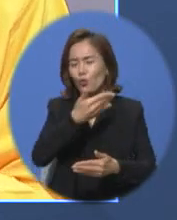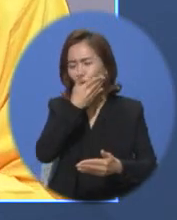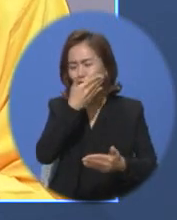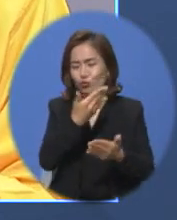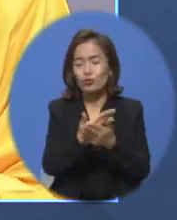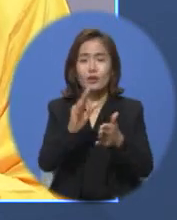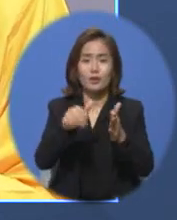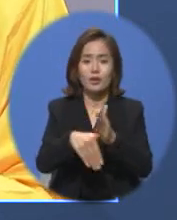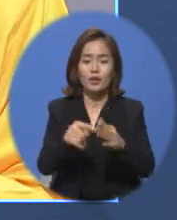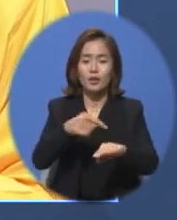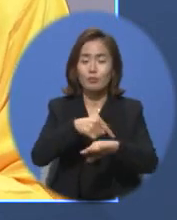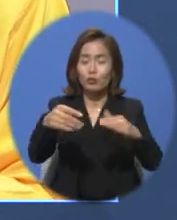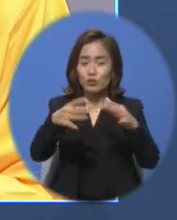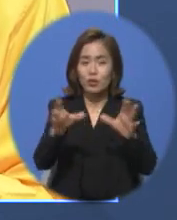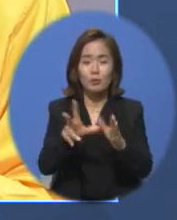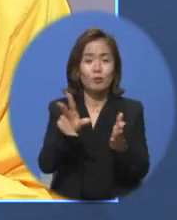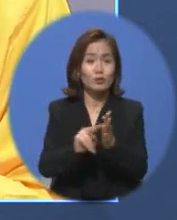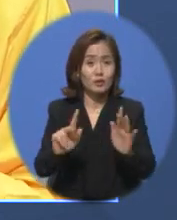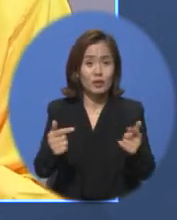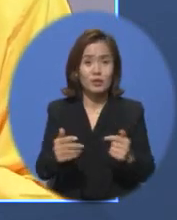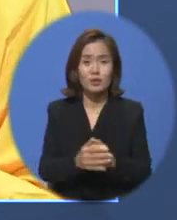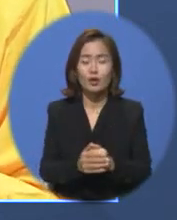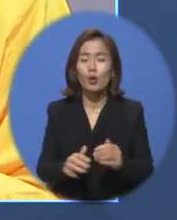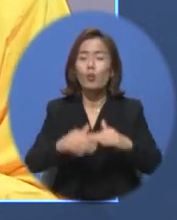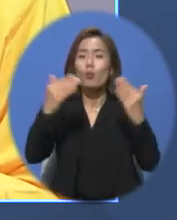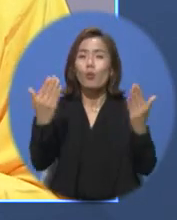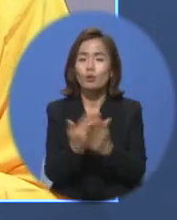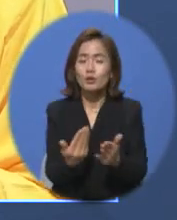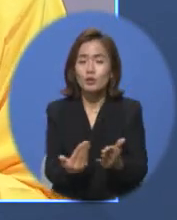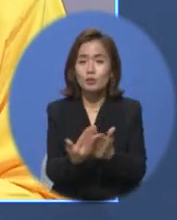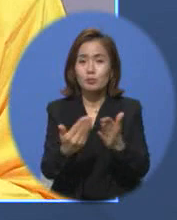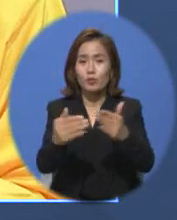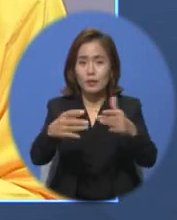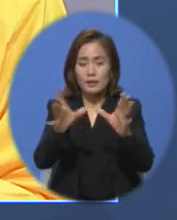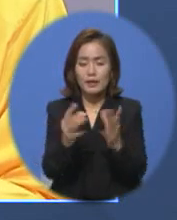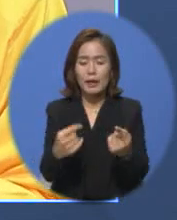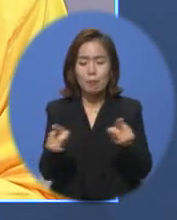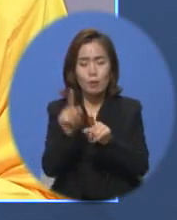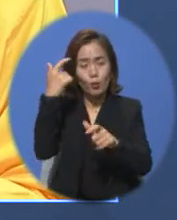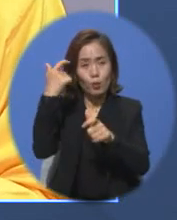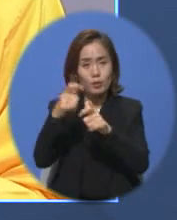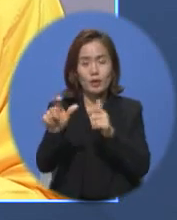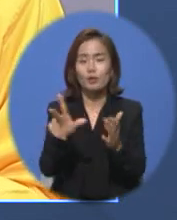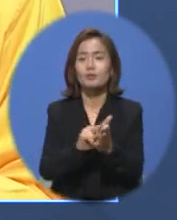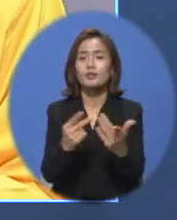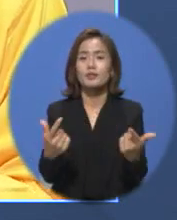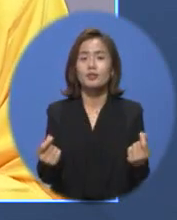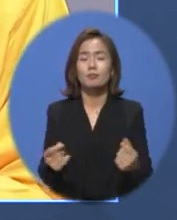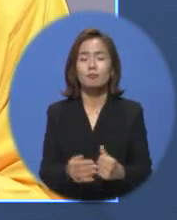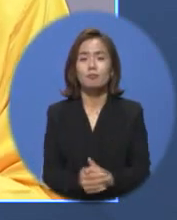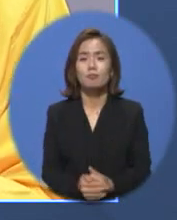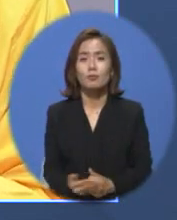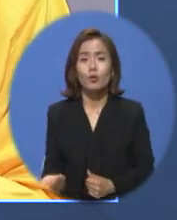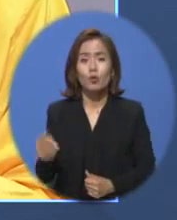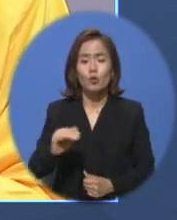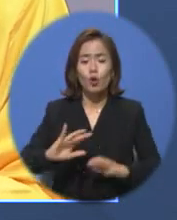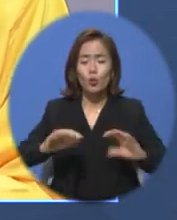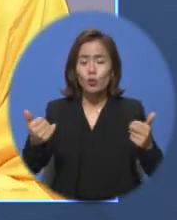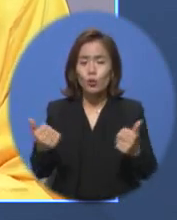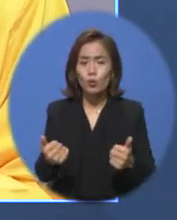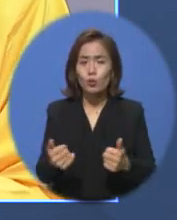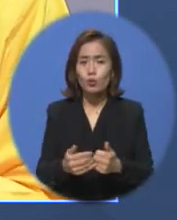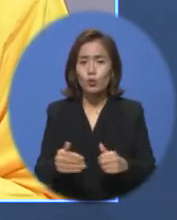구성과연관되어있기때문에, 민주당만의문제가아니라 진보진영전체가 함께고민해야할사안이라고생각합니다.하지만